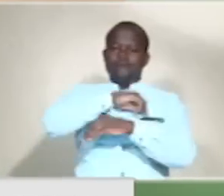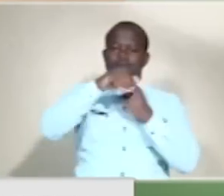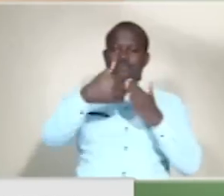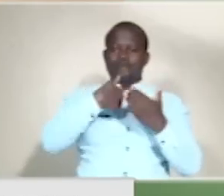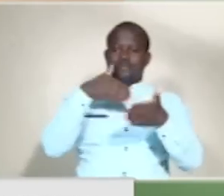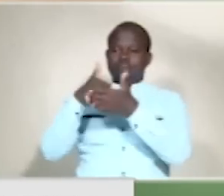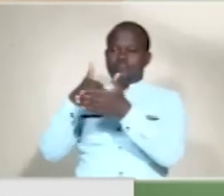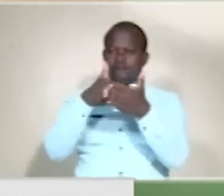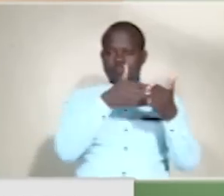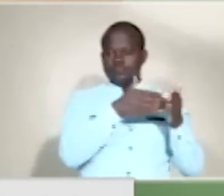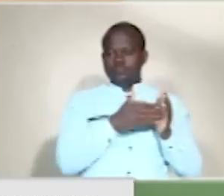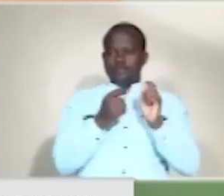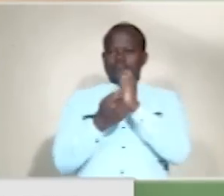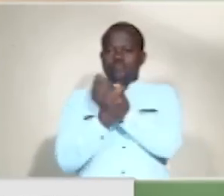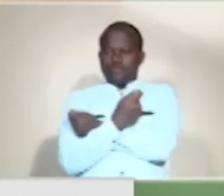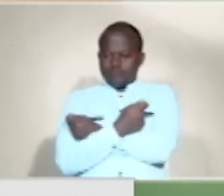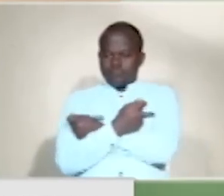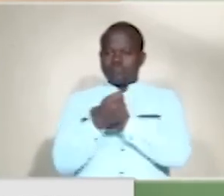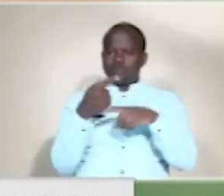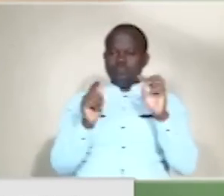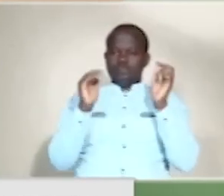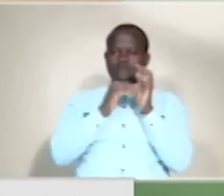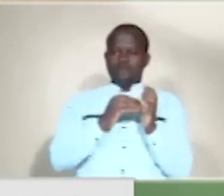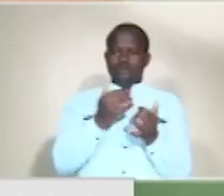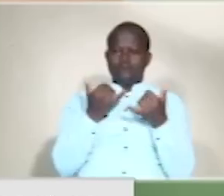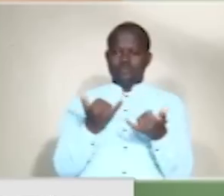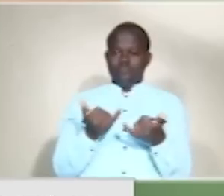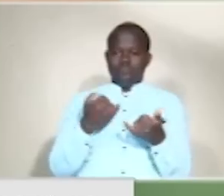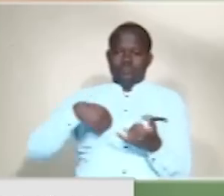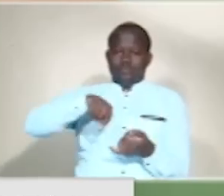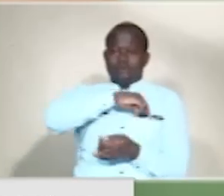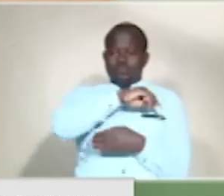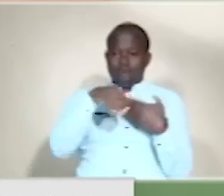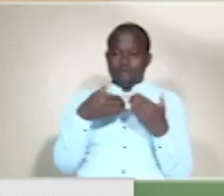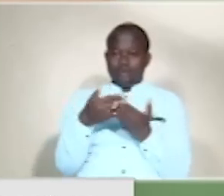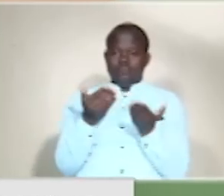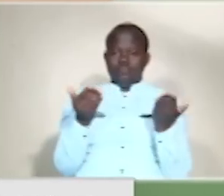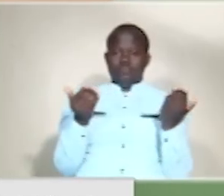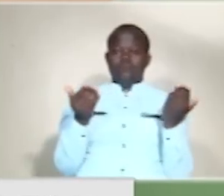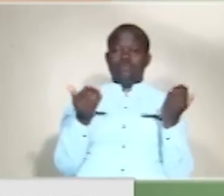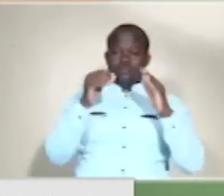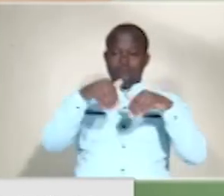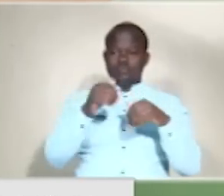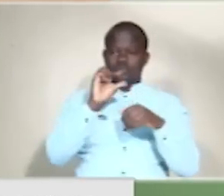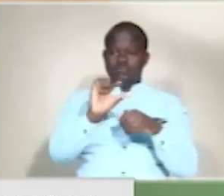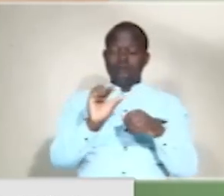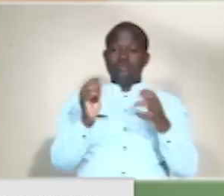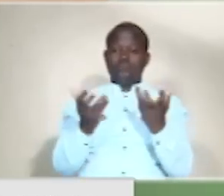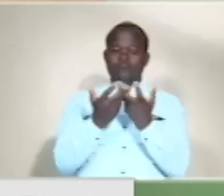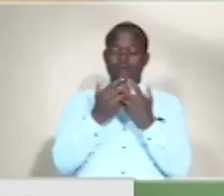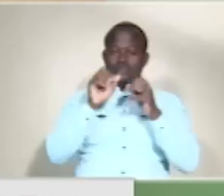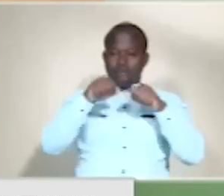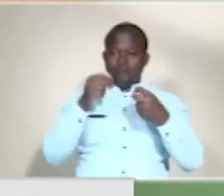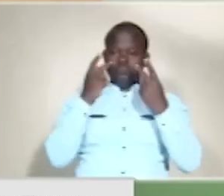imbogamizi ku bigendanye n'imihindagurikire y'ikirere. Hanyuma hari ikindi kibazo nanone kiri mu byugarije abahinzi bato, ni ikijyanye no kubasha